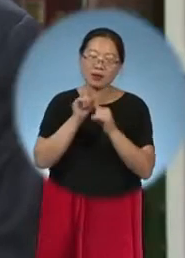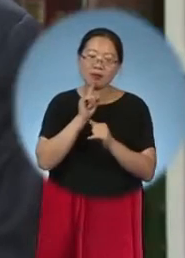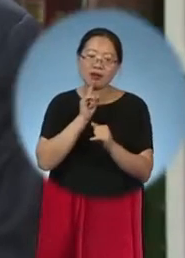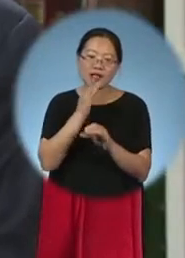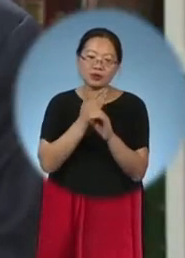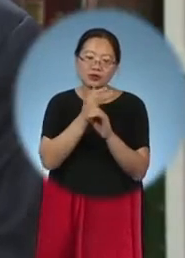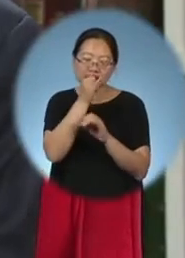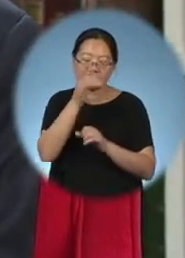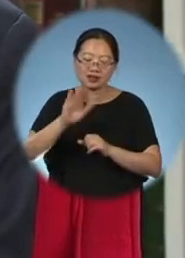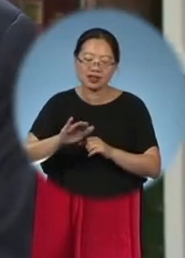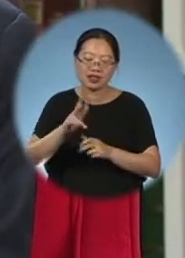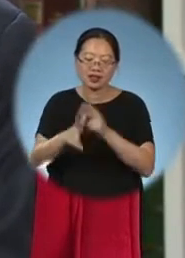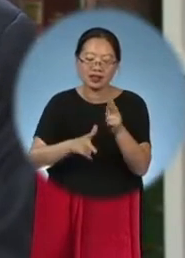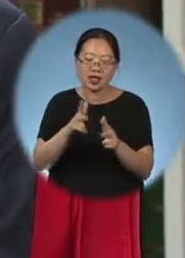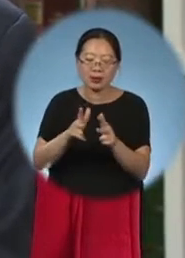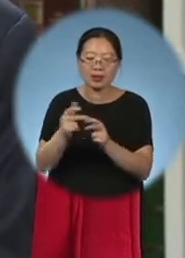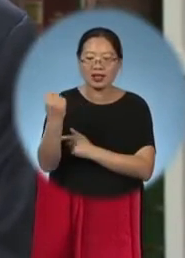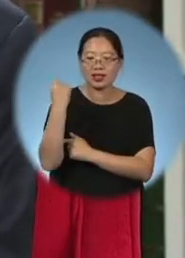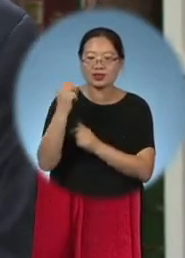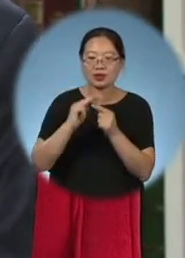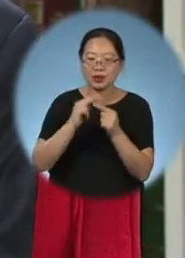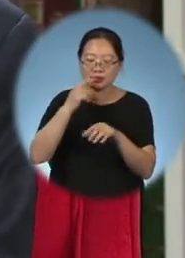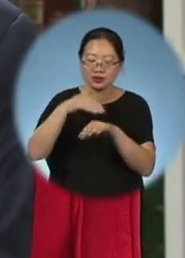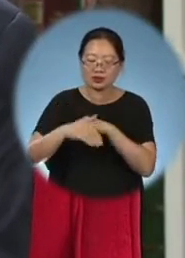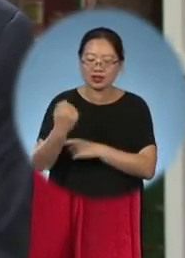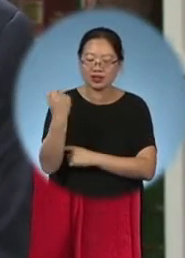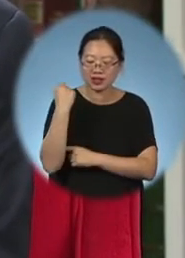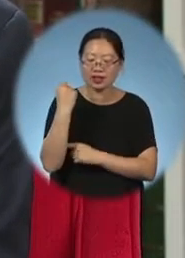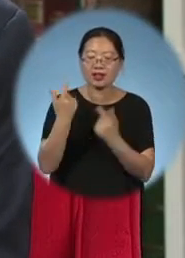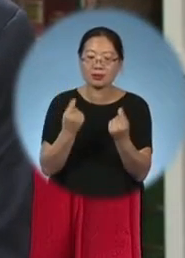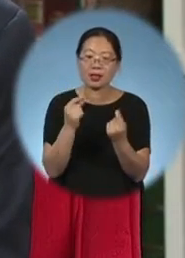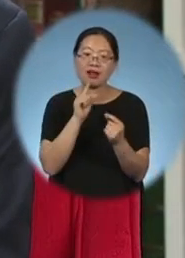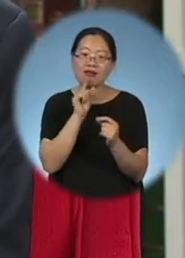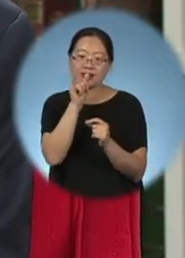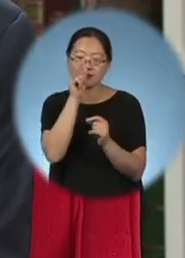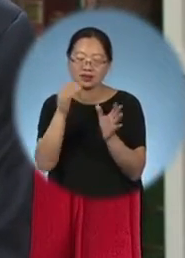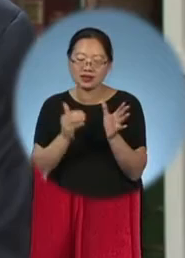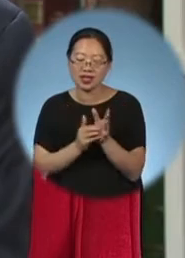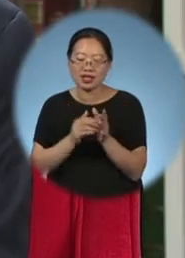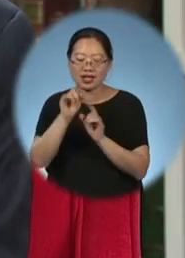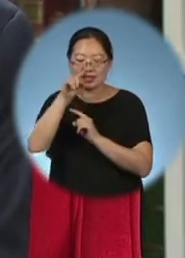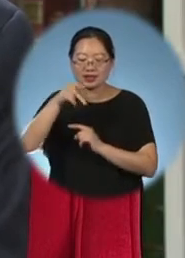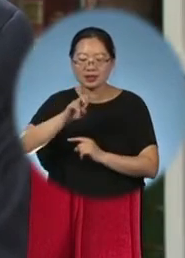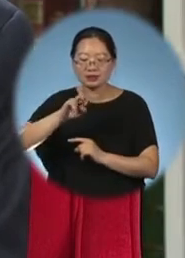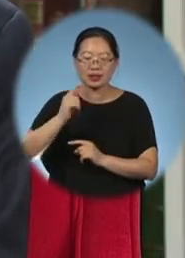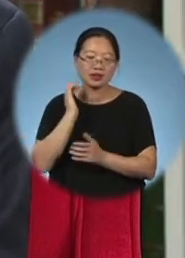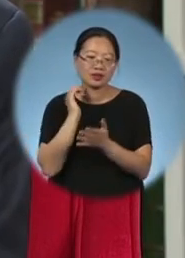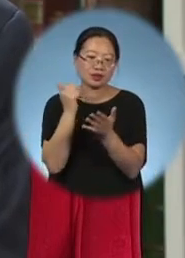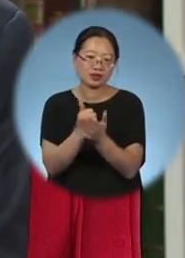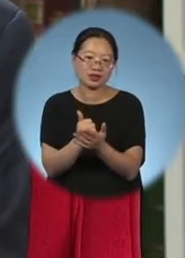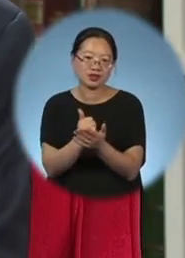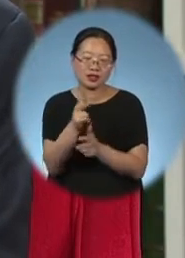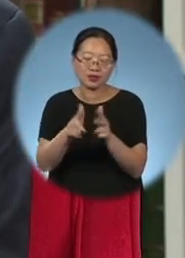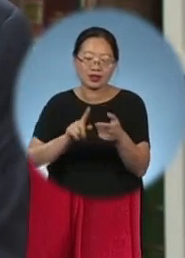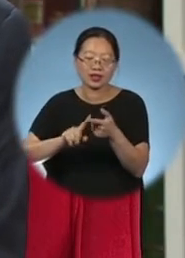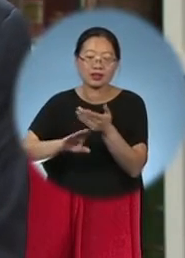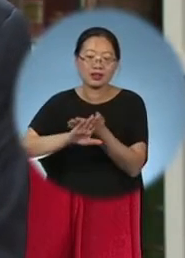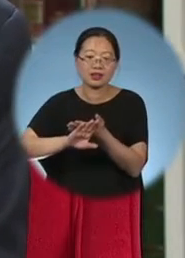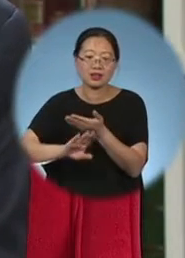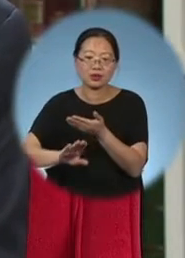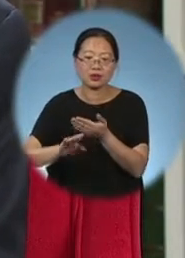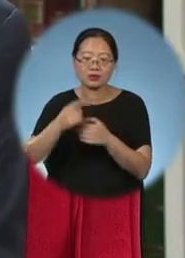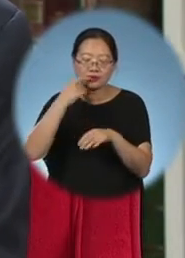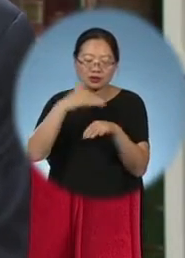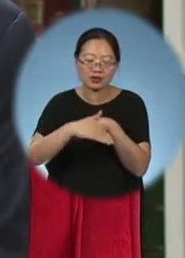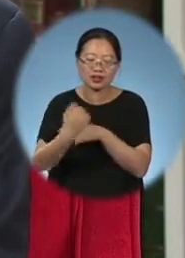이제 얘기를 하는데 산업화 세력과 민주화 세력 이런 얘기를 합니다. 그럼 이승만 대통령은 산업화 세력도 아니고 민주화 세력도 아니고